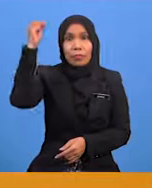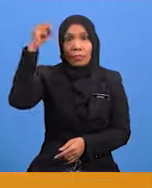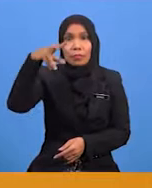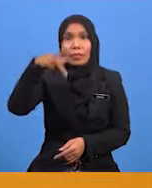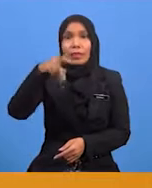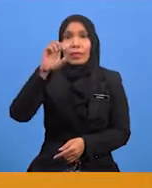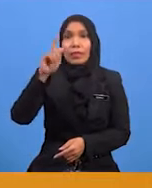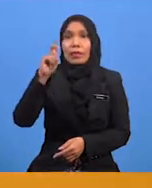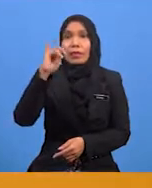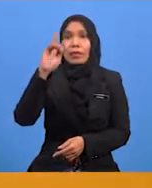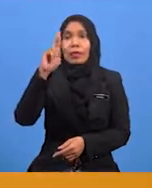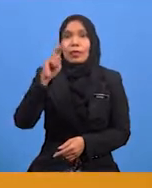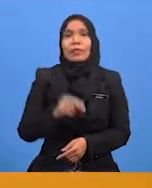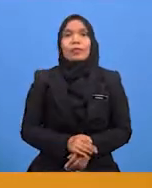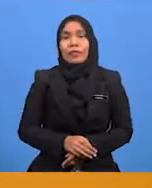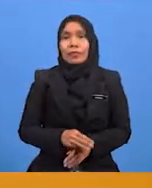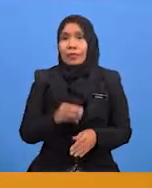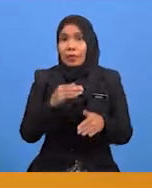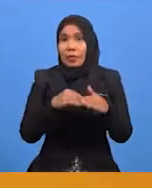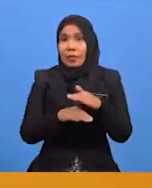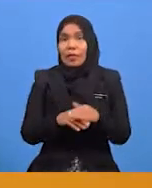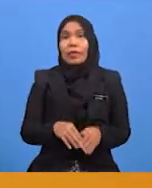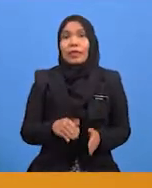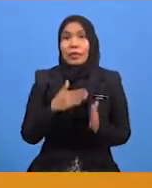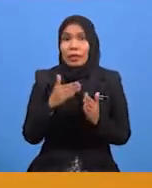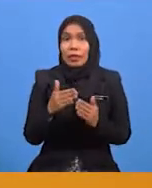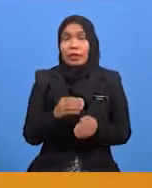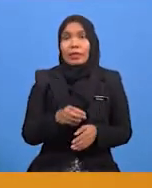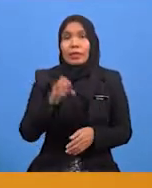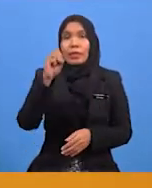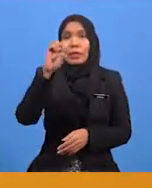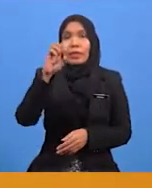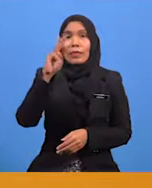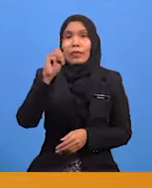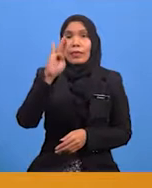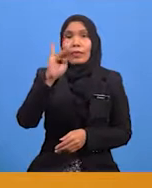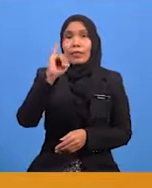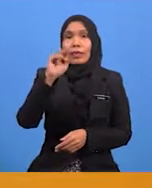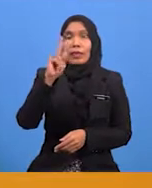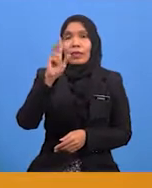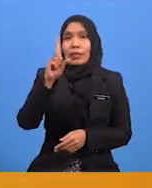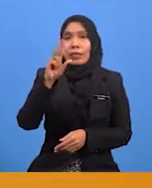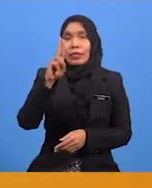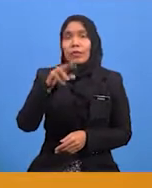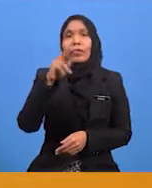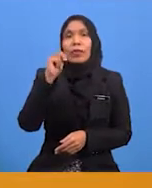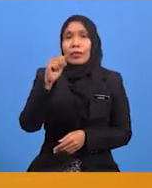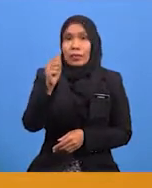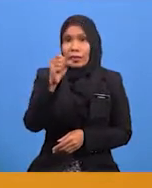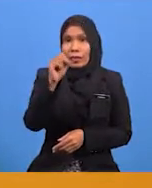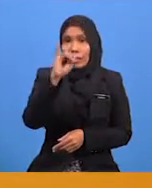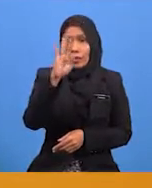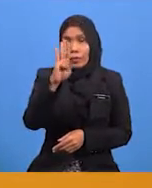nasi. Itu contoh yang cikgu berikan. Di sini kita perlu pilih